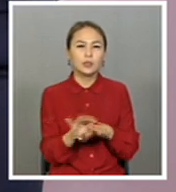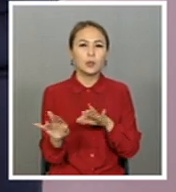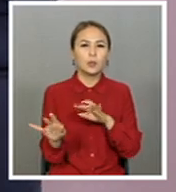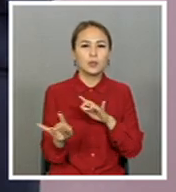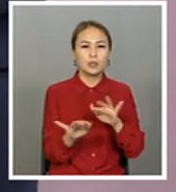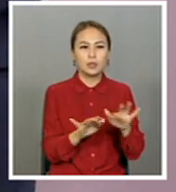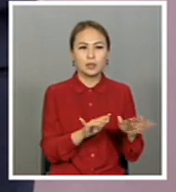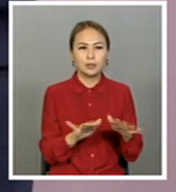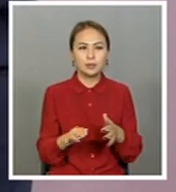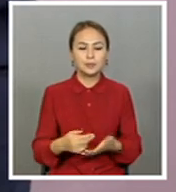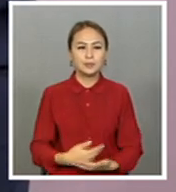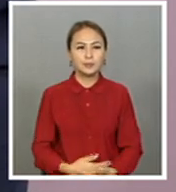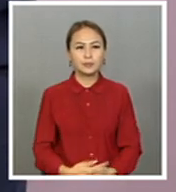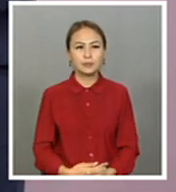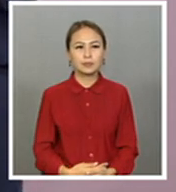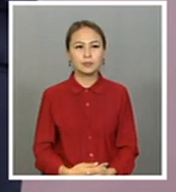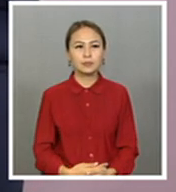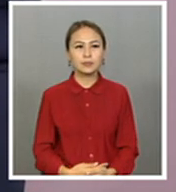қозғалады.